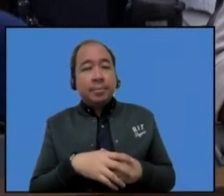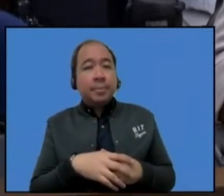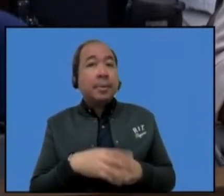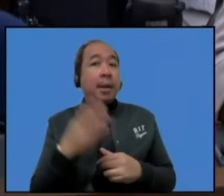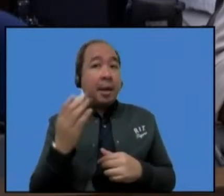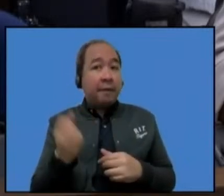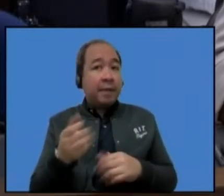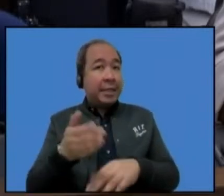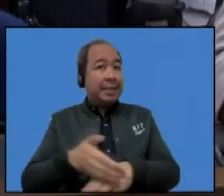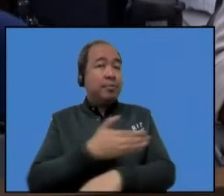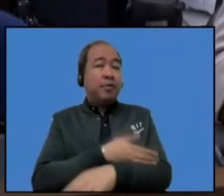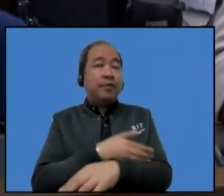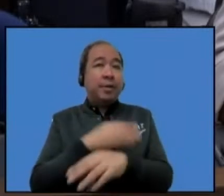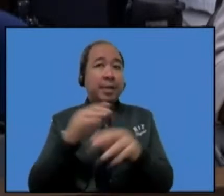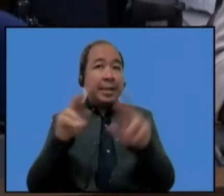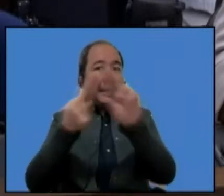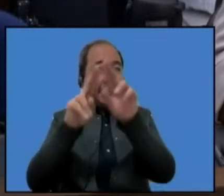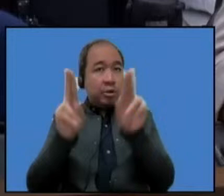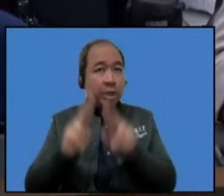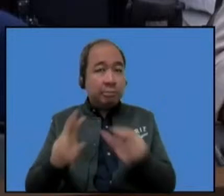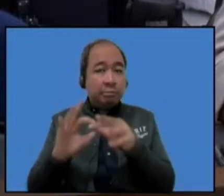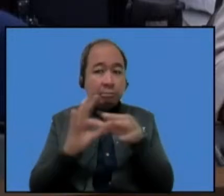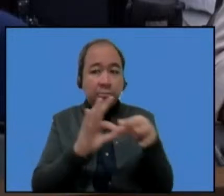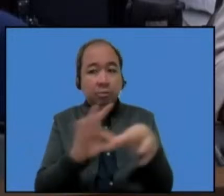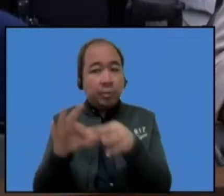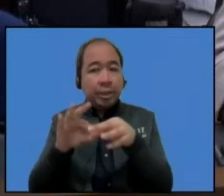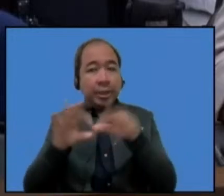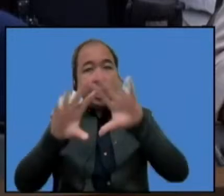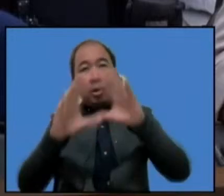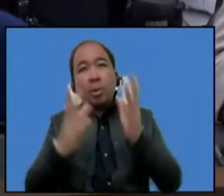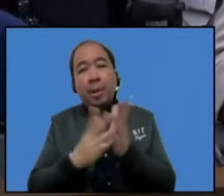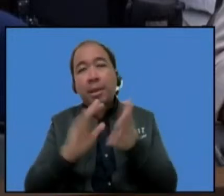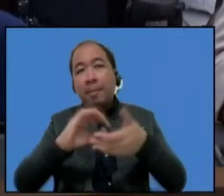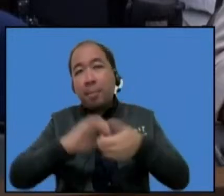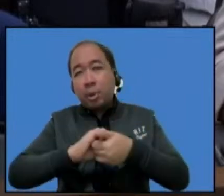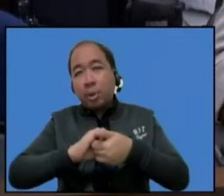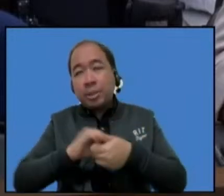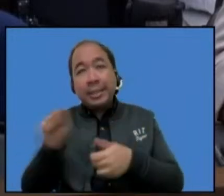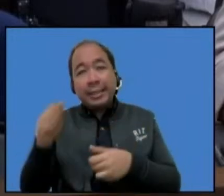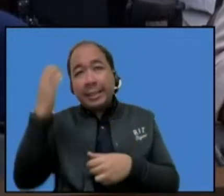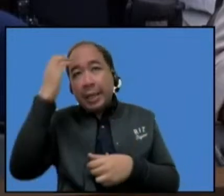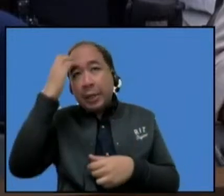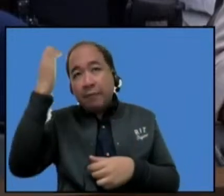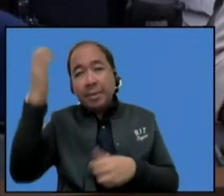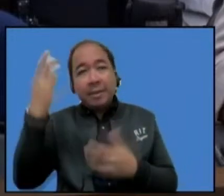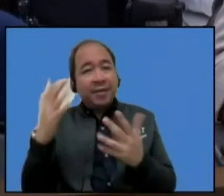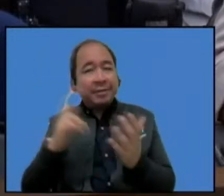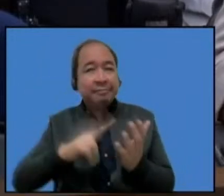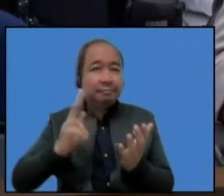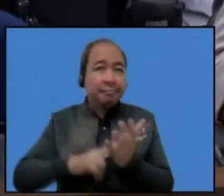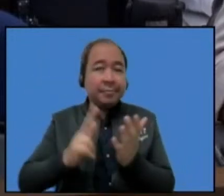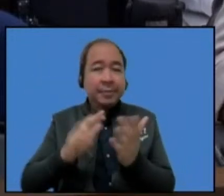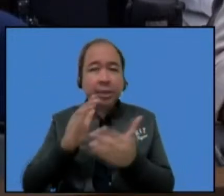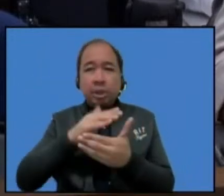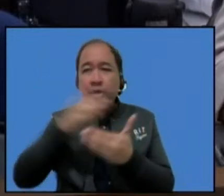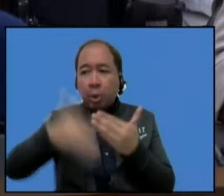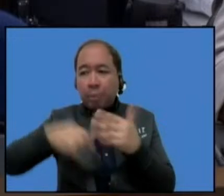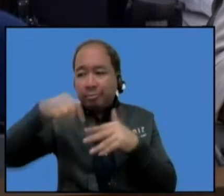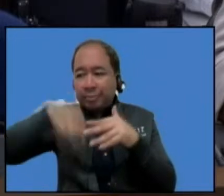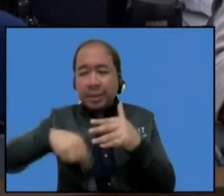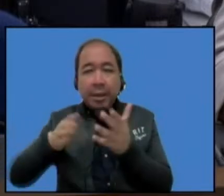球伙伴关系。中国政府全面规划、扎实推进移民领域国际合